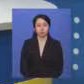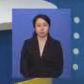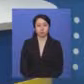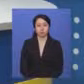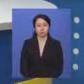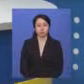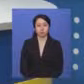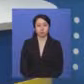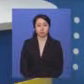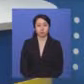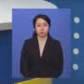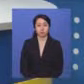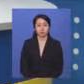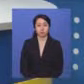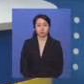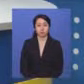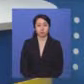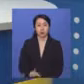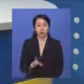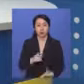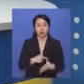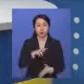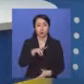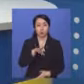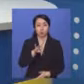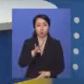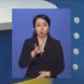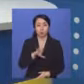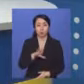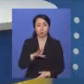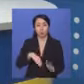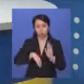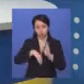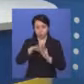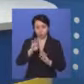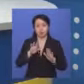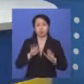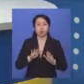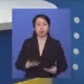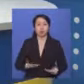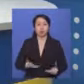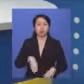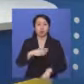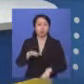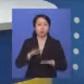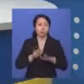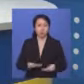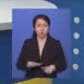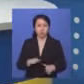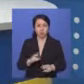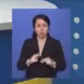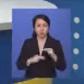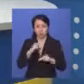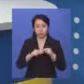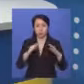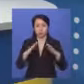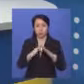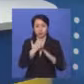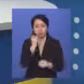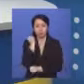И к новостям Северного Казахстана. Район имени Габита Мусрепова преображается. На месте пустырей частники строят дома для